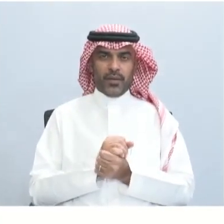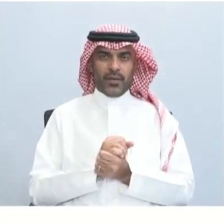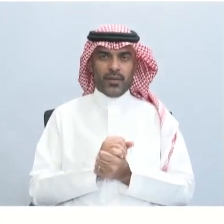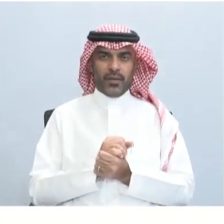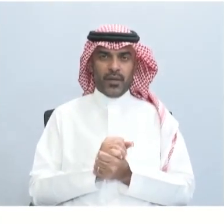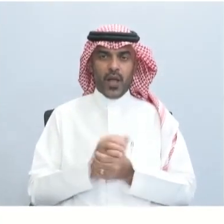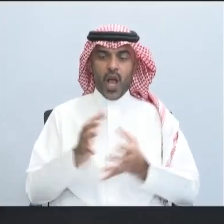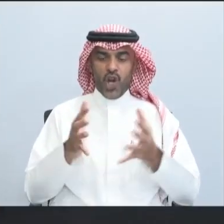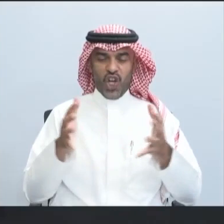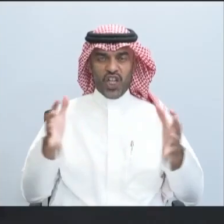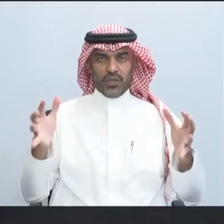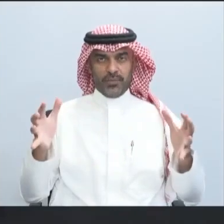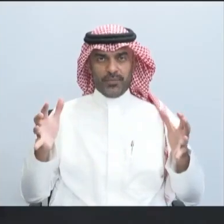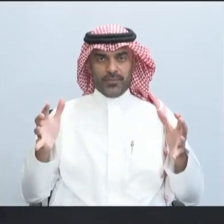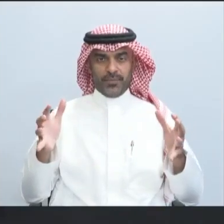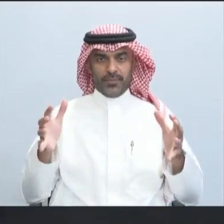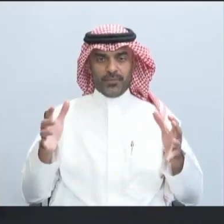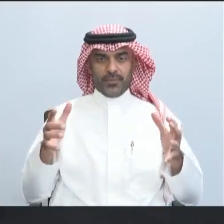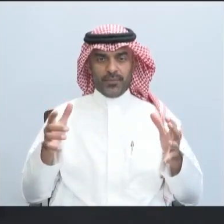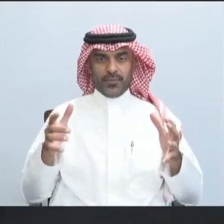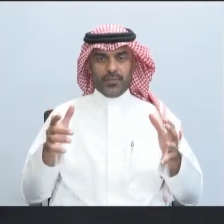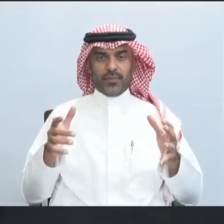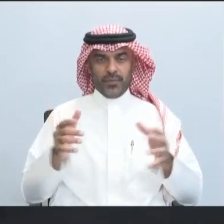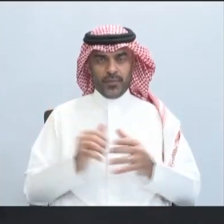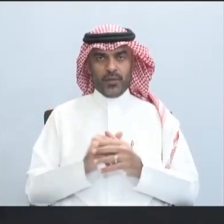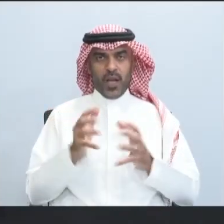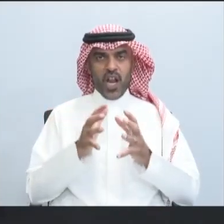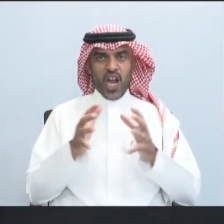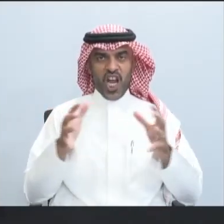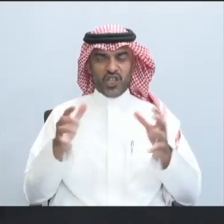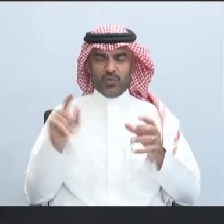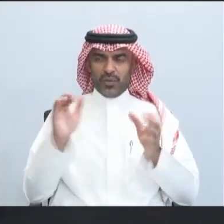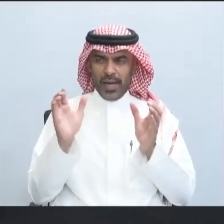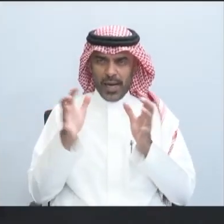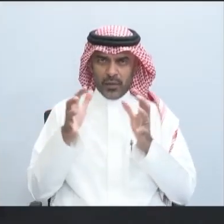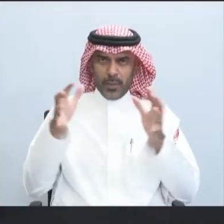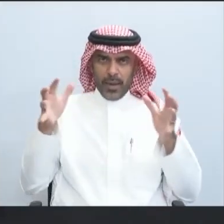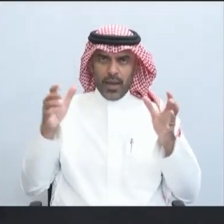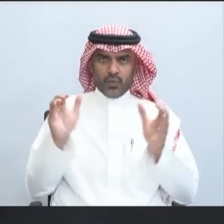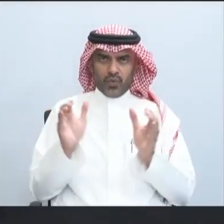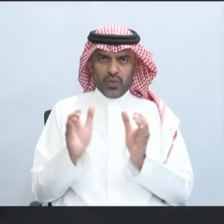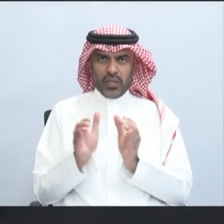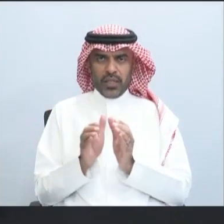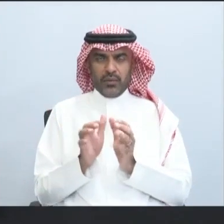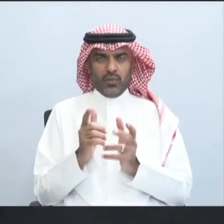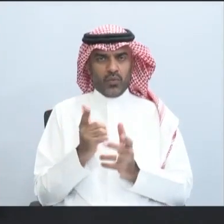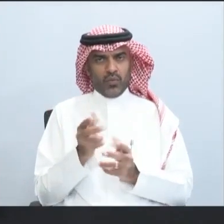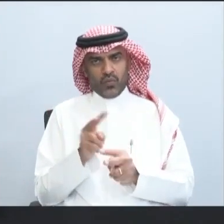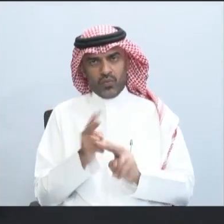الحجم الحجم الحيز الذي تحتويه كذلك